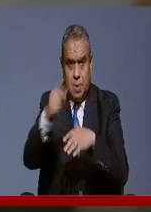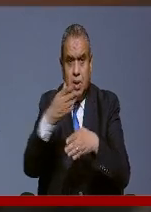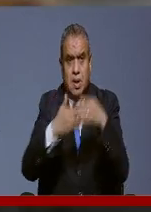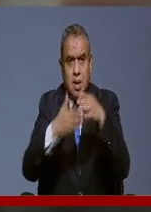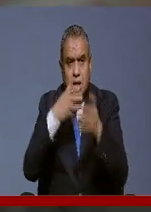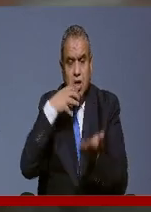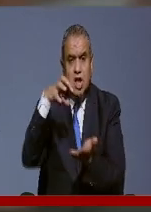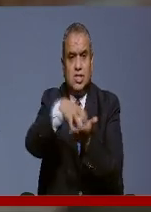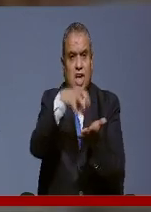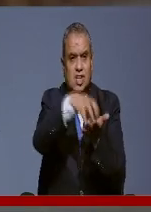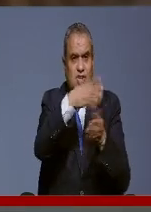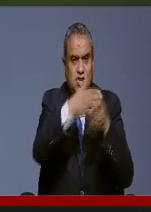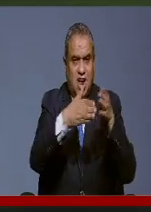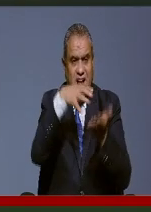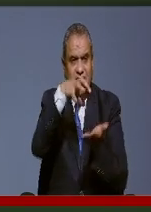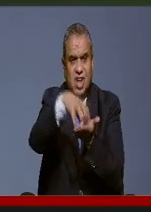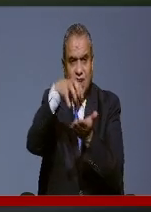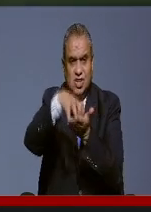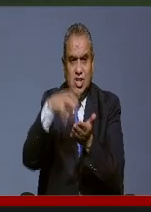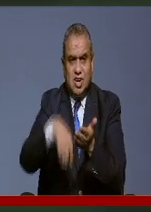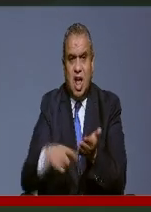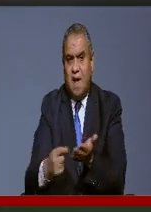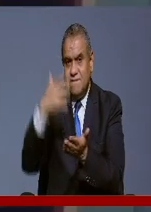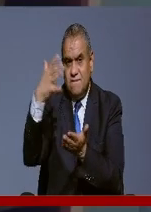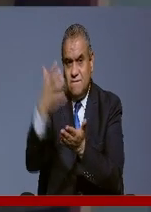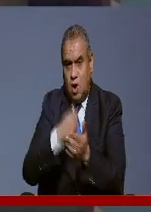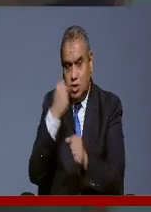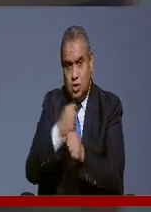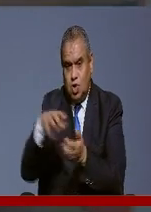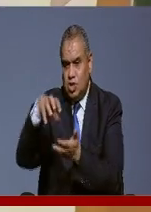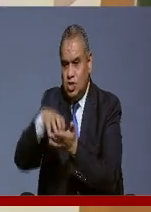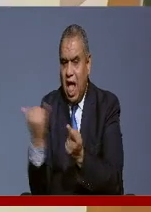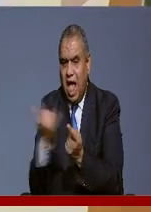سكنيه متطوره فيها الالاف من فرص العمل اللي